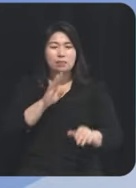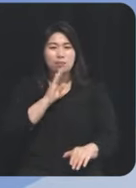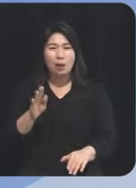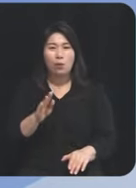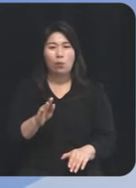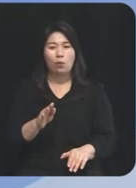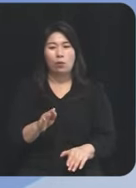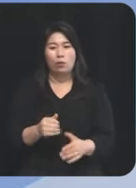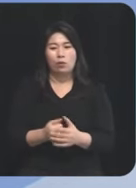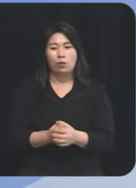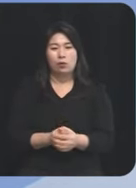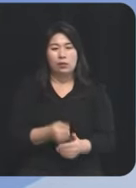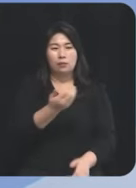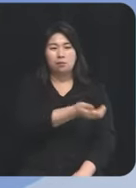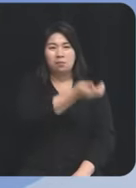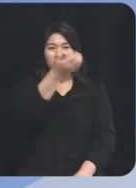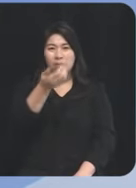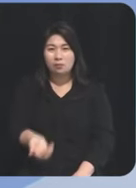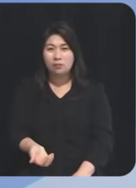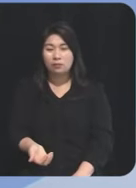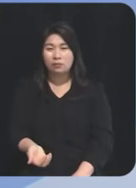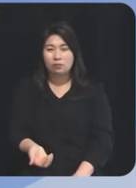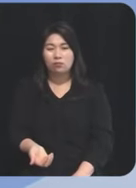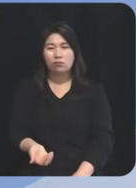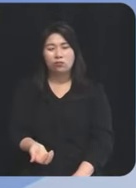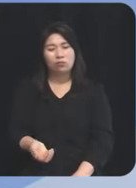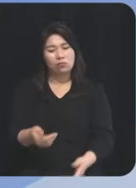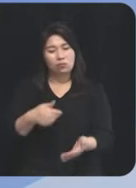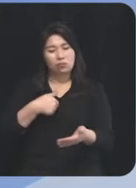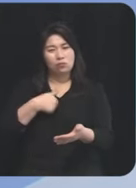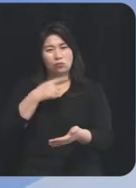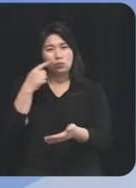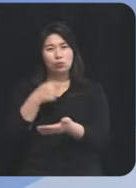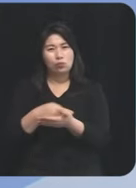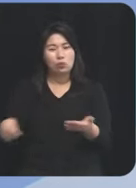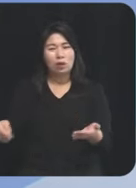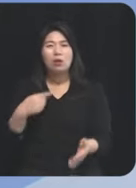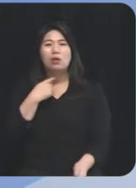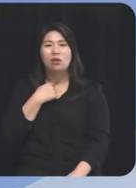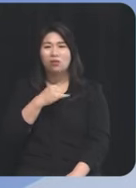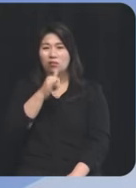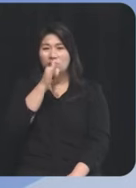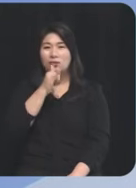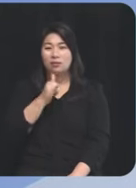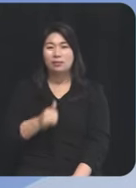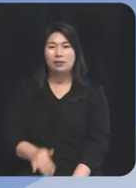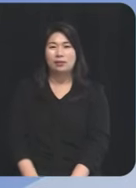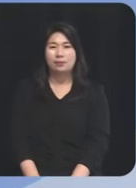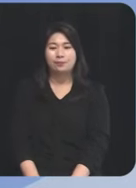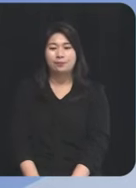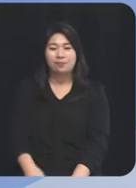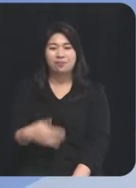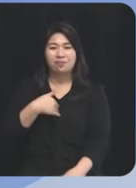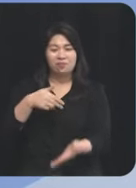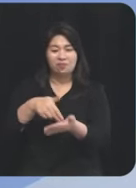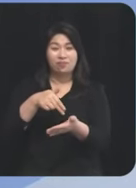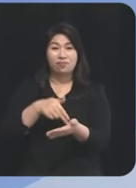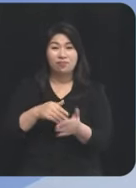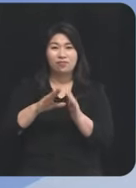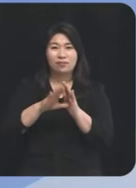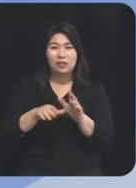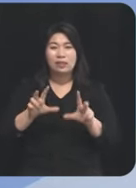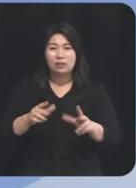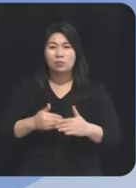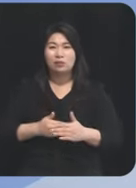우리가 특행기관을 이전해서 실익적 관점에서 제주가 손해를 봤던 그런 사안들이 있습니다. 제가 봤을 때 지금